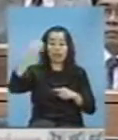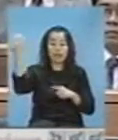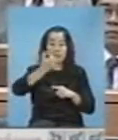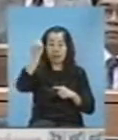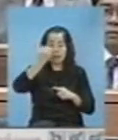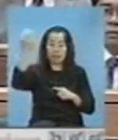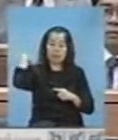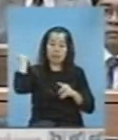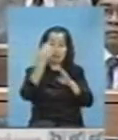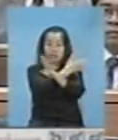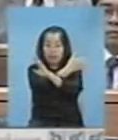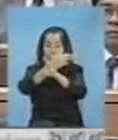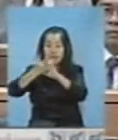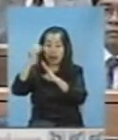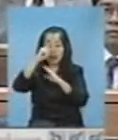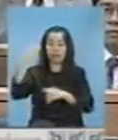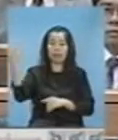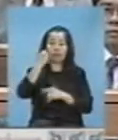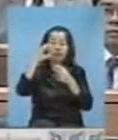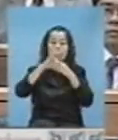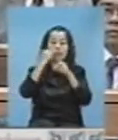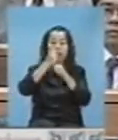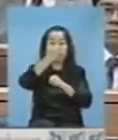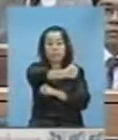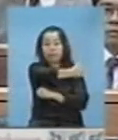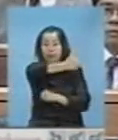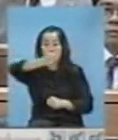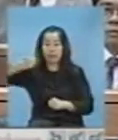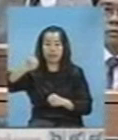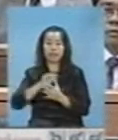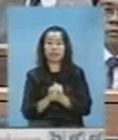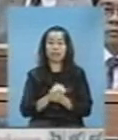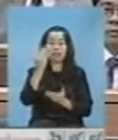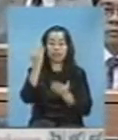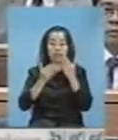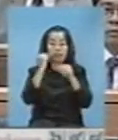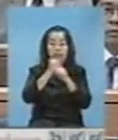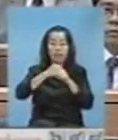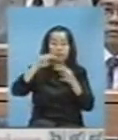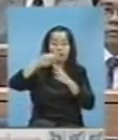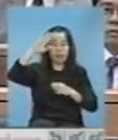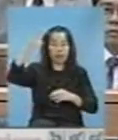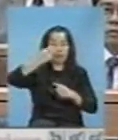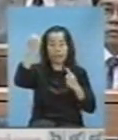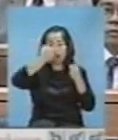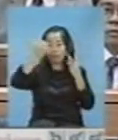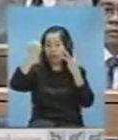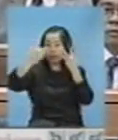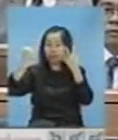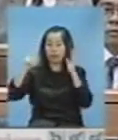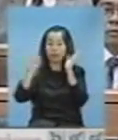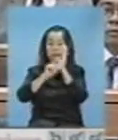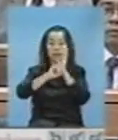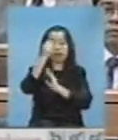านั้นเป็นการยึดอำนาจที่ประสบความสำเร็จหรือที่เรียกว่าการปฏิวัติรัฐประหาร13